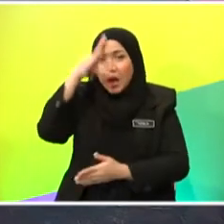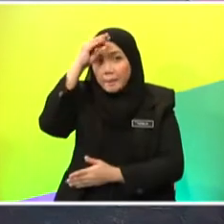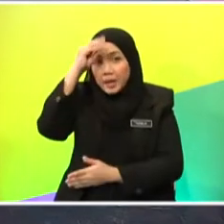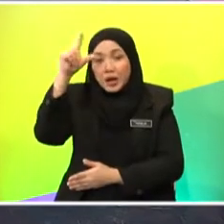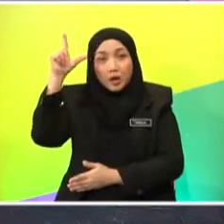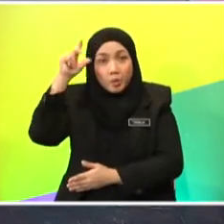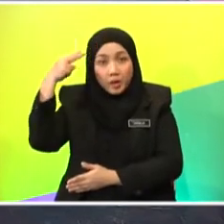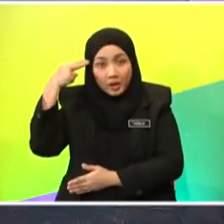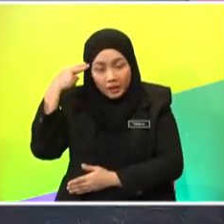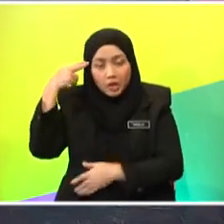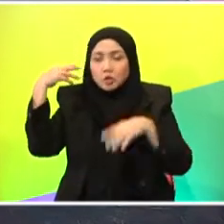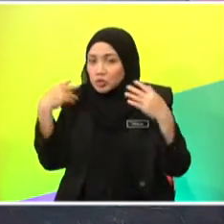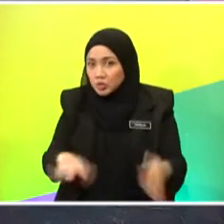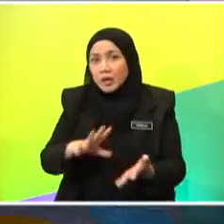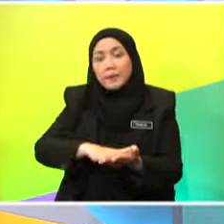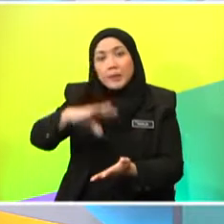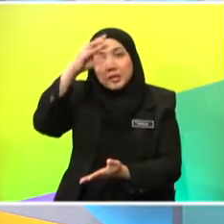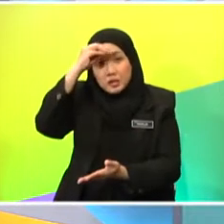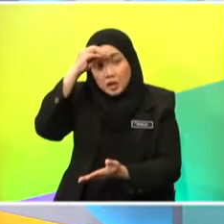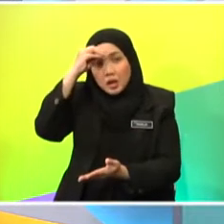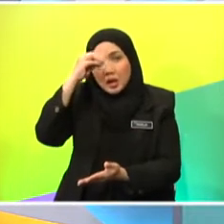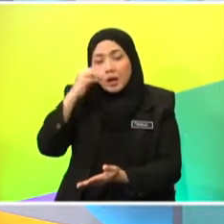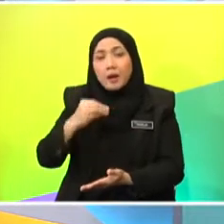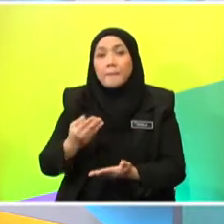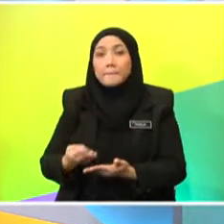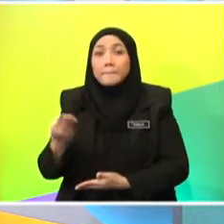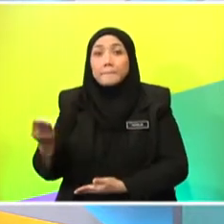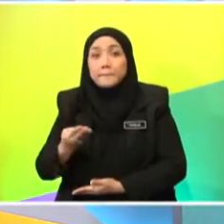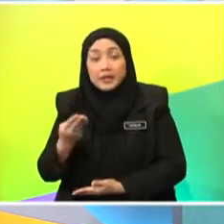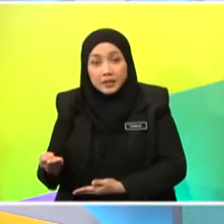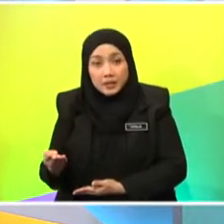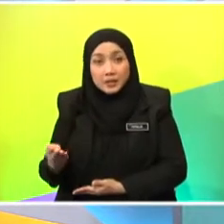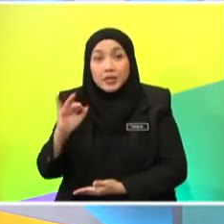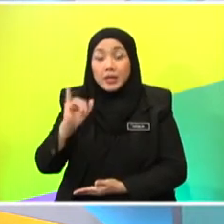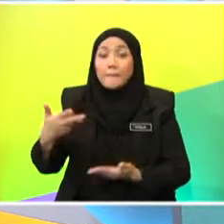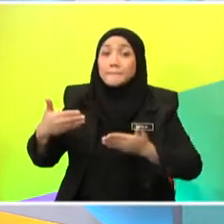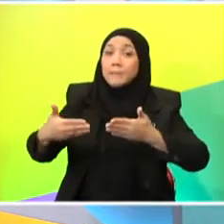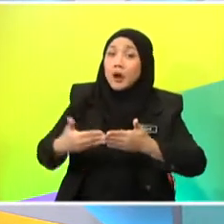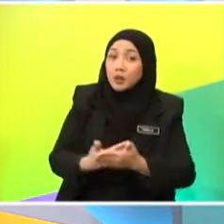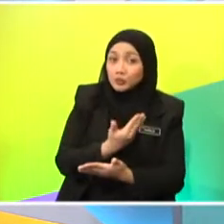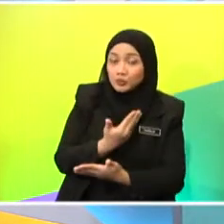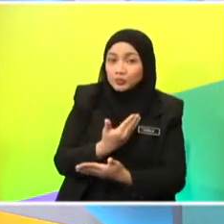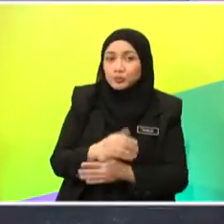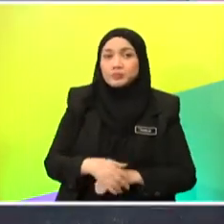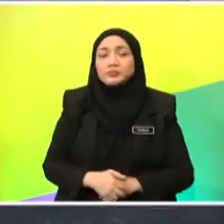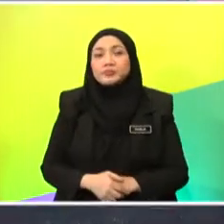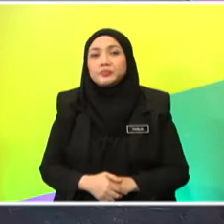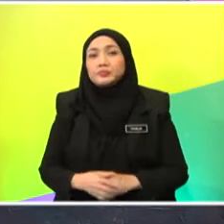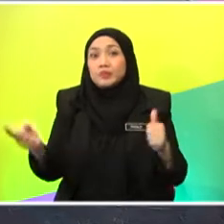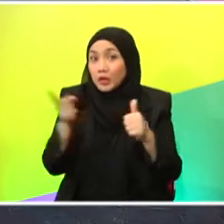sesuatu yang baru bagi paha bakim dan juga ada Cikgu di rumah yaitu aku tuh yaitu